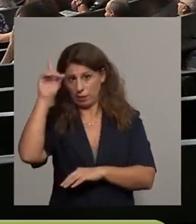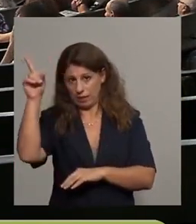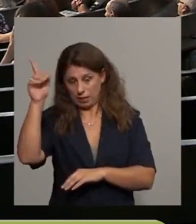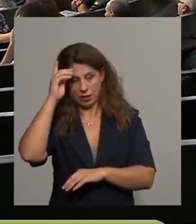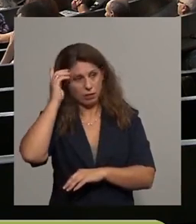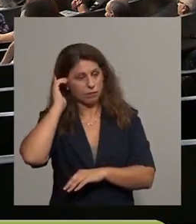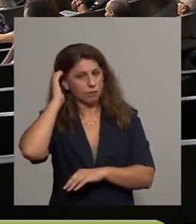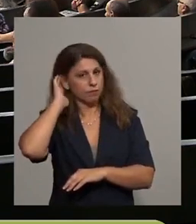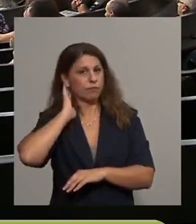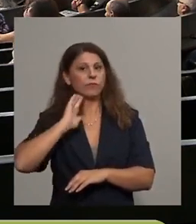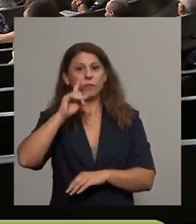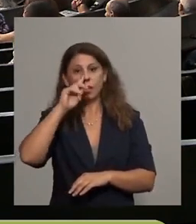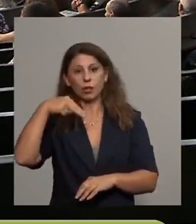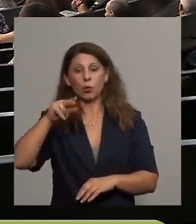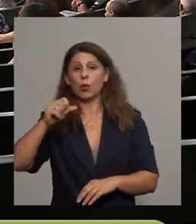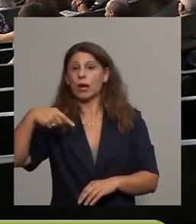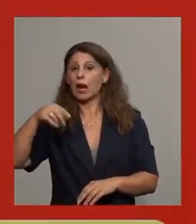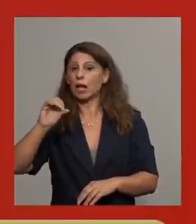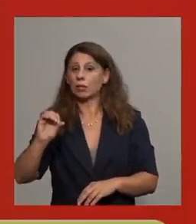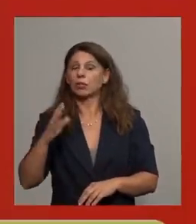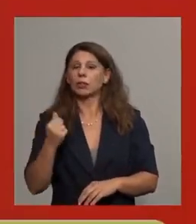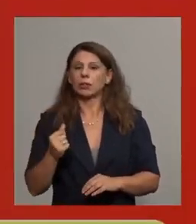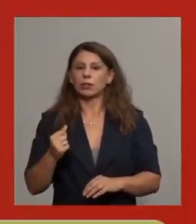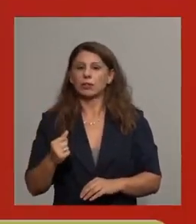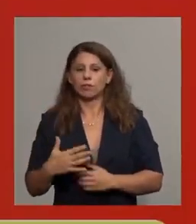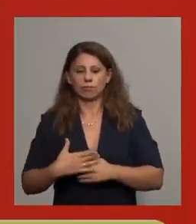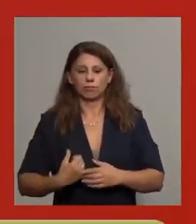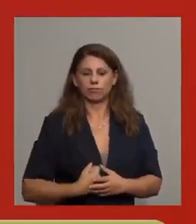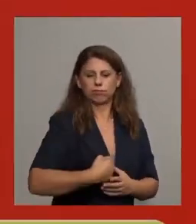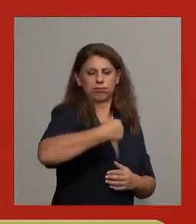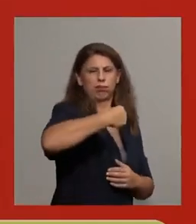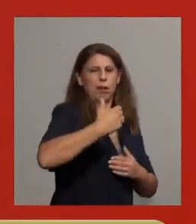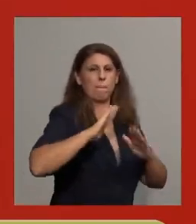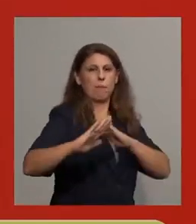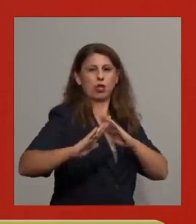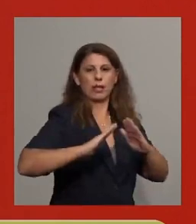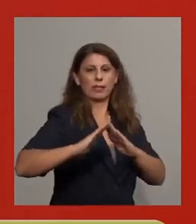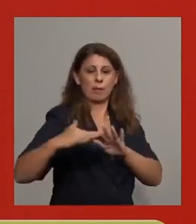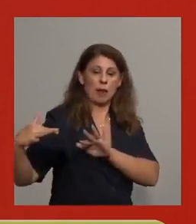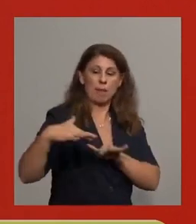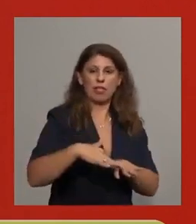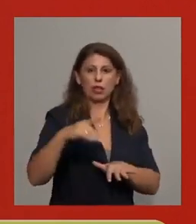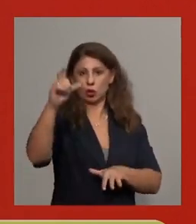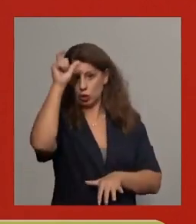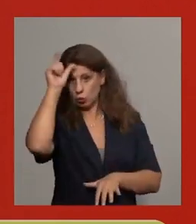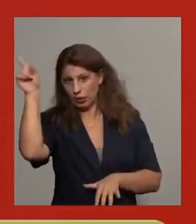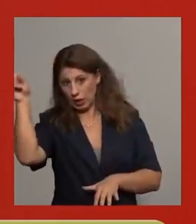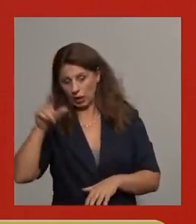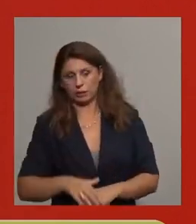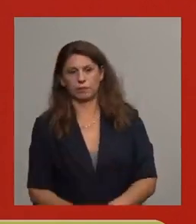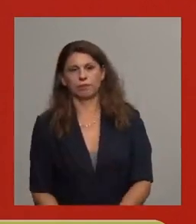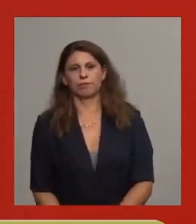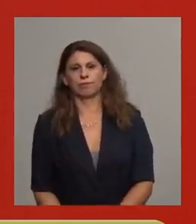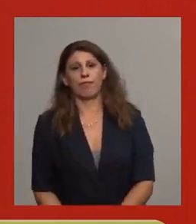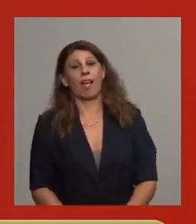Πολιτειών Αμερικής και του ΝΑΤΟ αποτελεί δίθεν ασπίδα προστασίας από την επιθετικότητα της Τουρκίας.